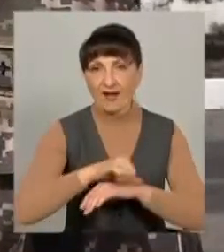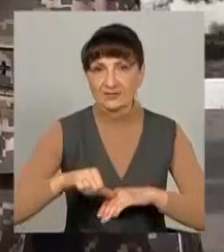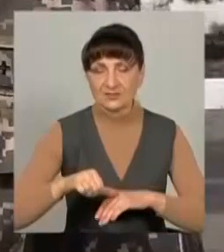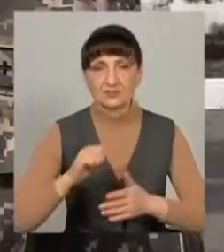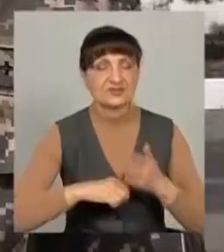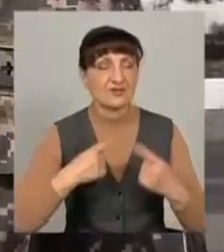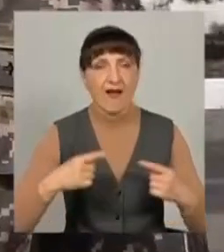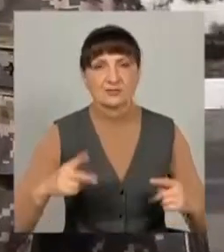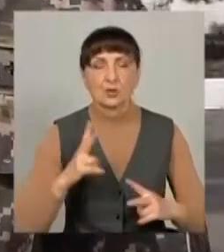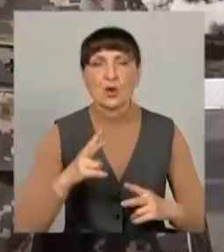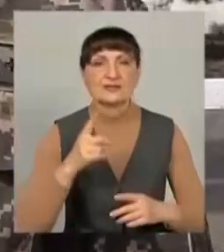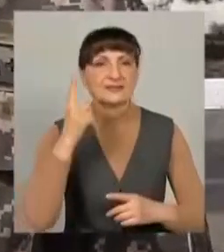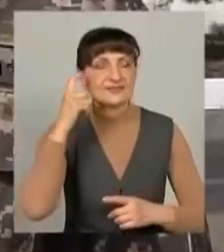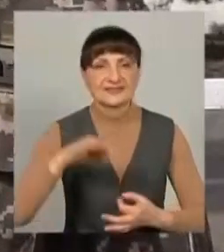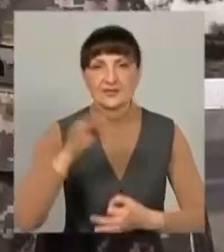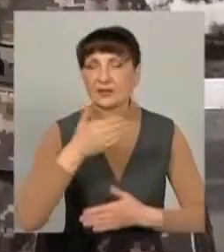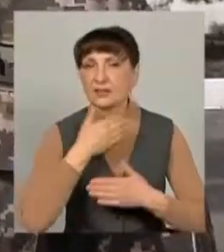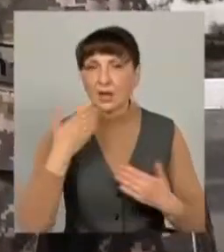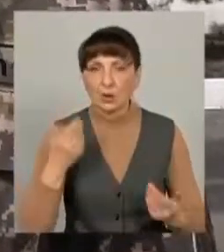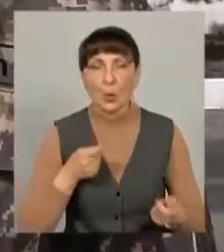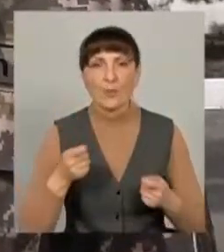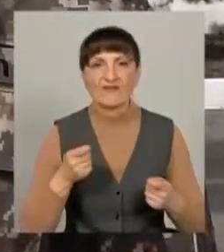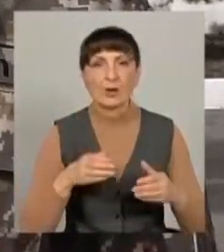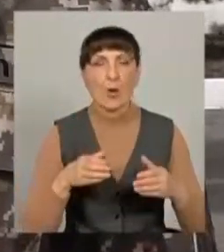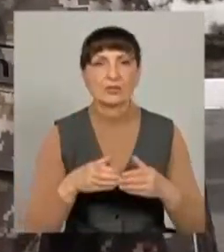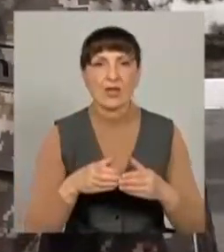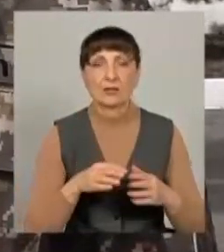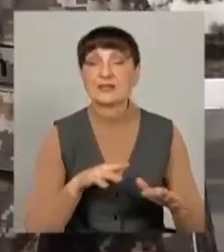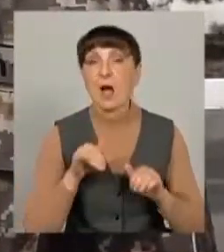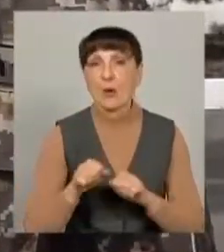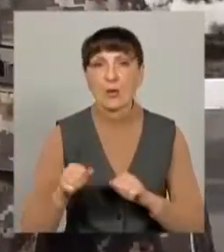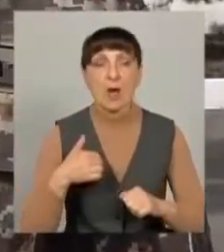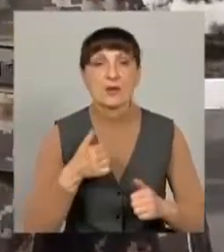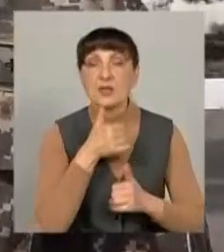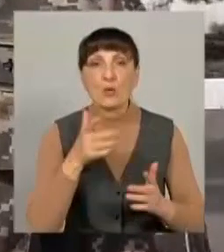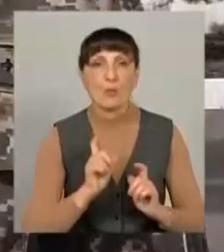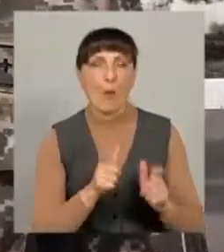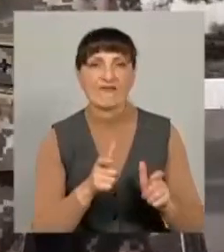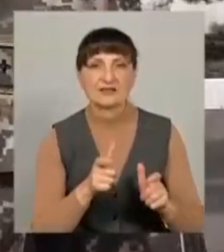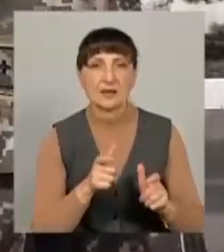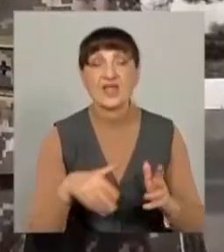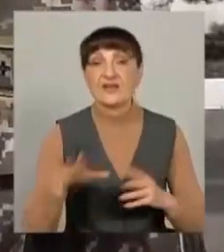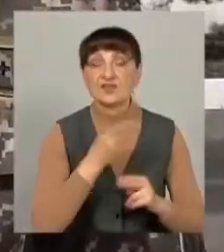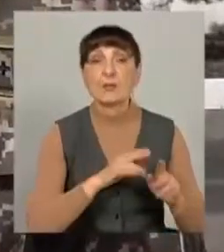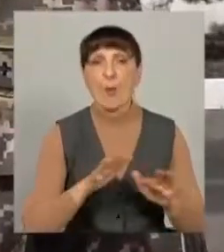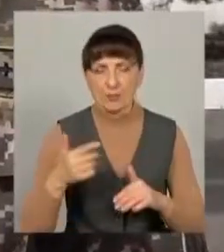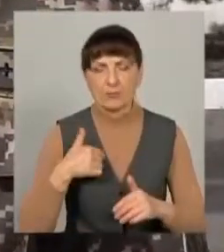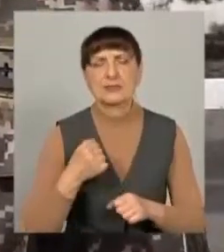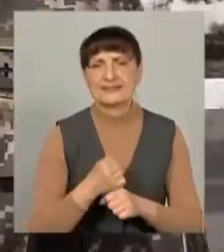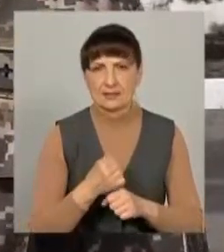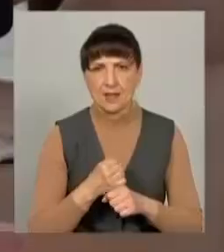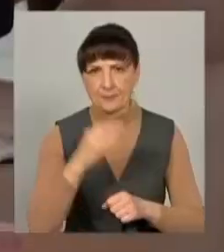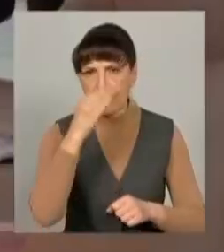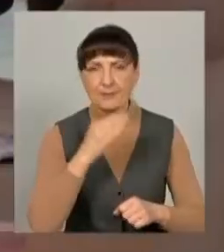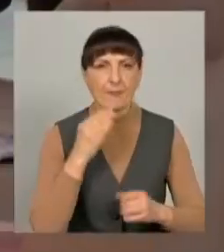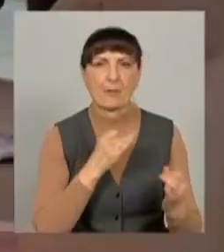Кто-то своевременно не сообщает в управлении отдела по делам обороны, и мы не можем вручить повестку. Но все эти моменты мы прорабатываем с